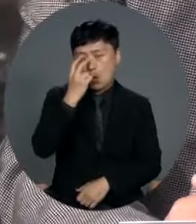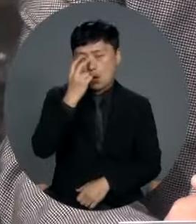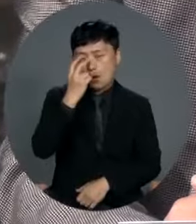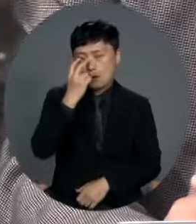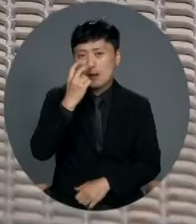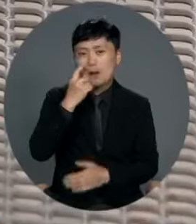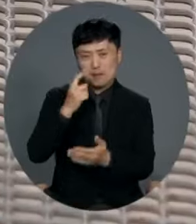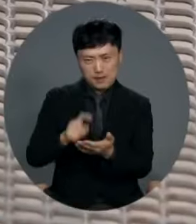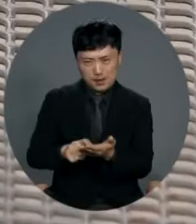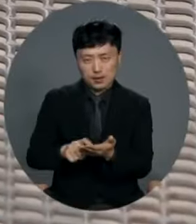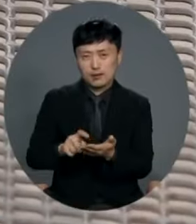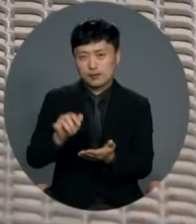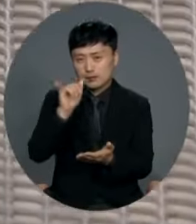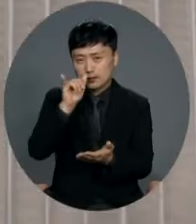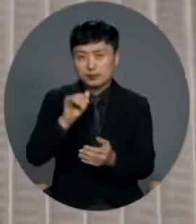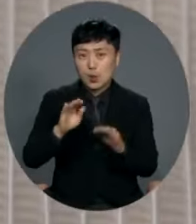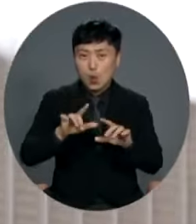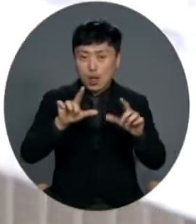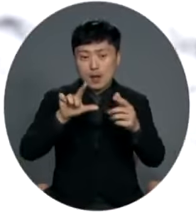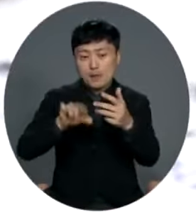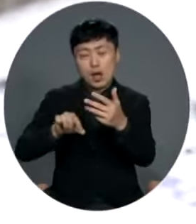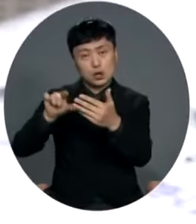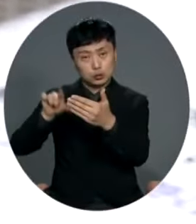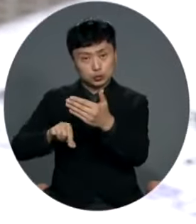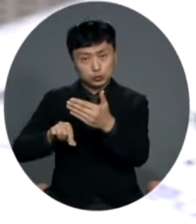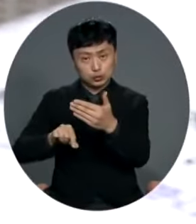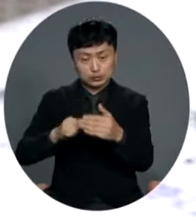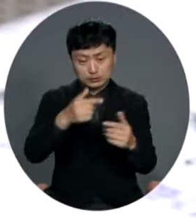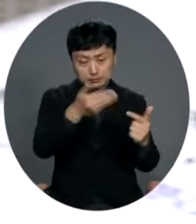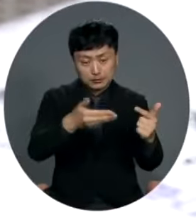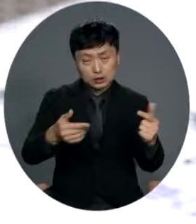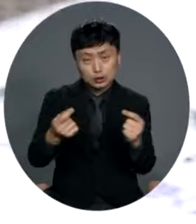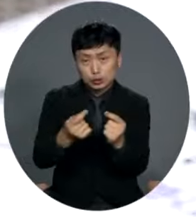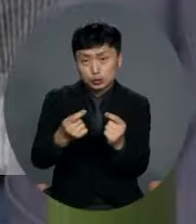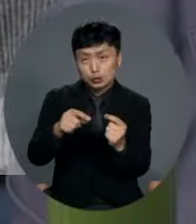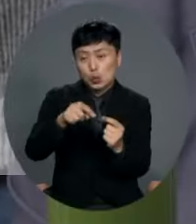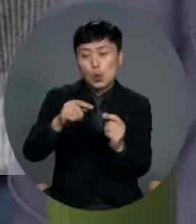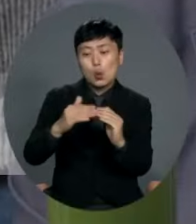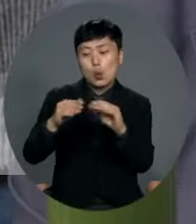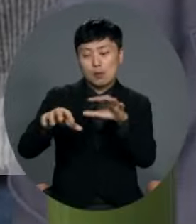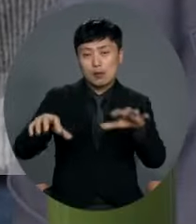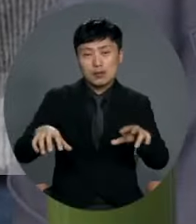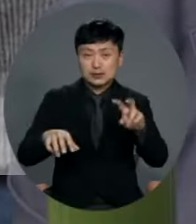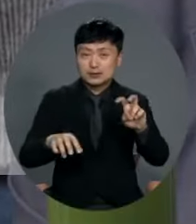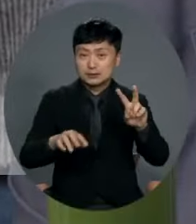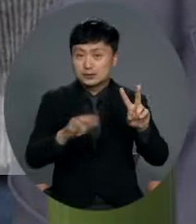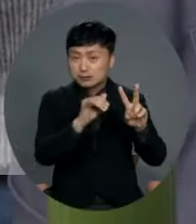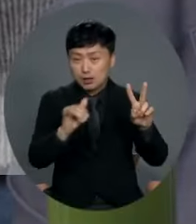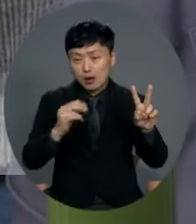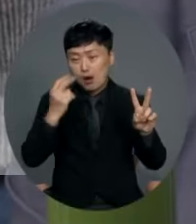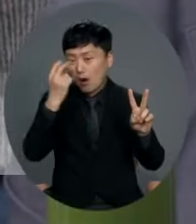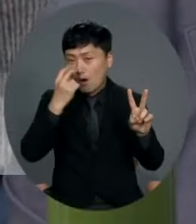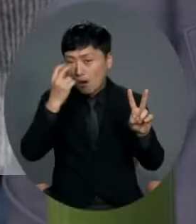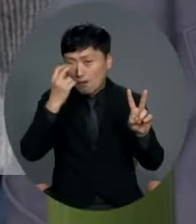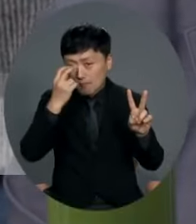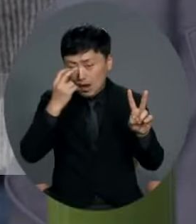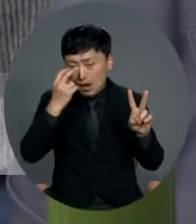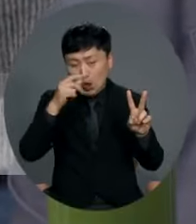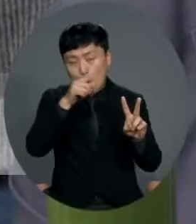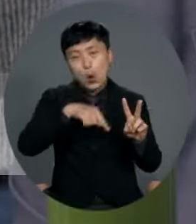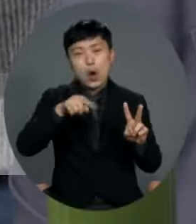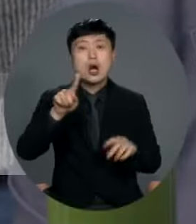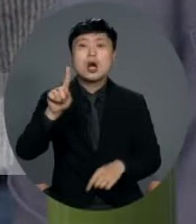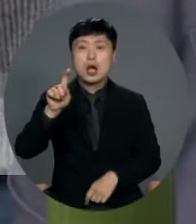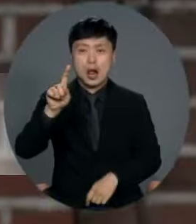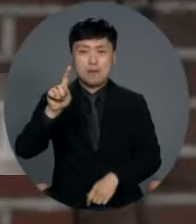나타났습니다 올해 8월과 9월 낙동강 주변 주민 등 22명을 상대로 한 검사에서 절반인 11명의